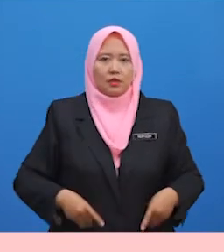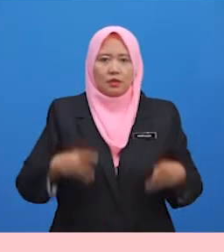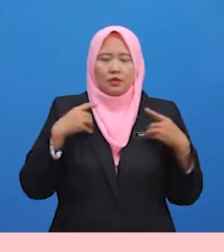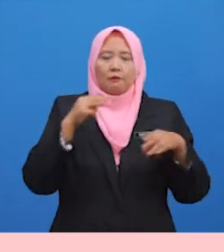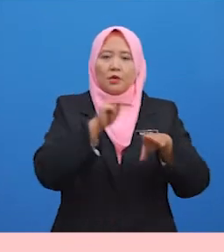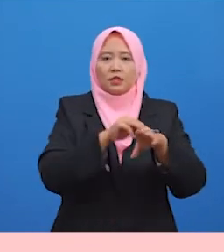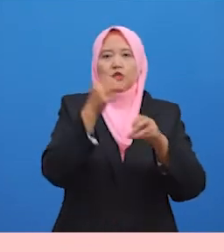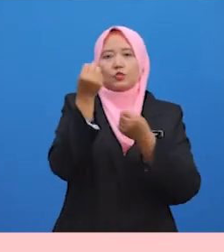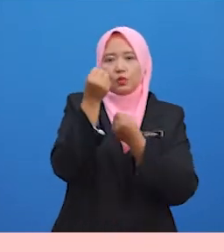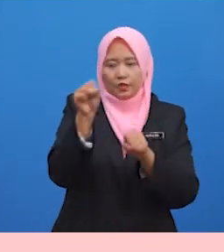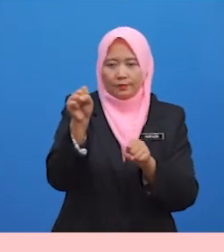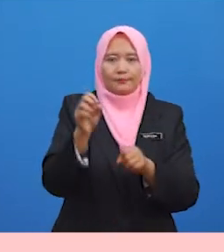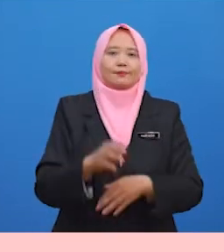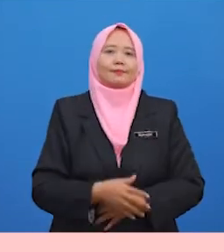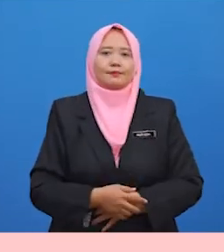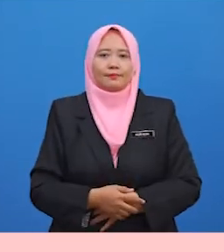bersukan.